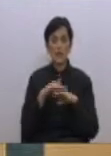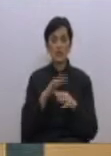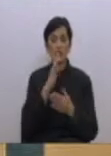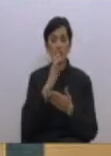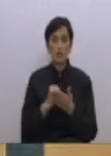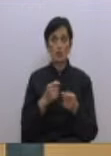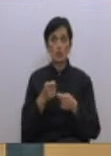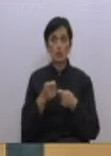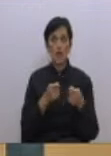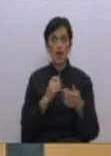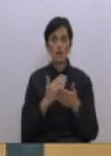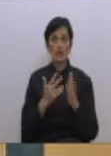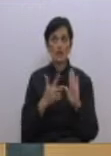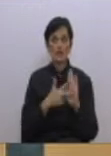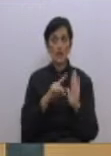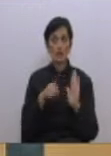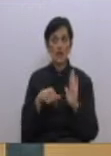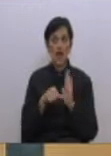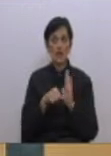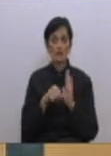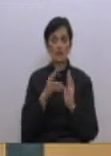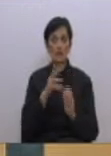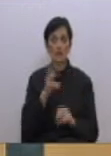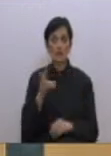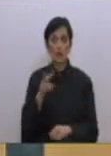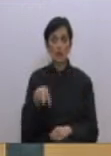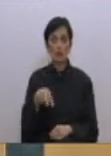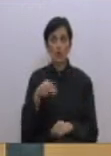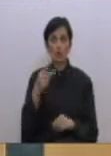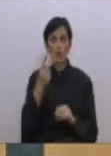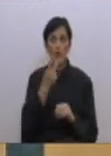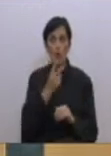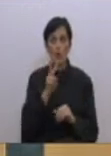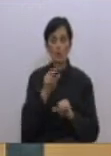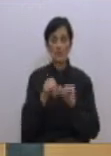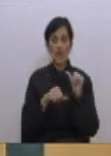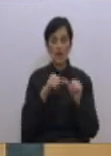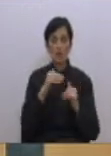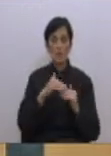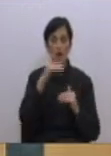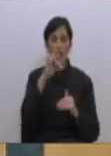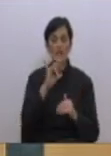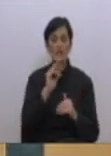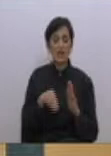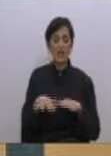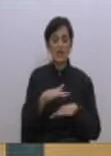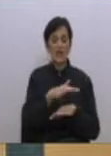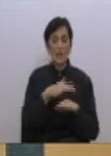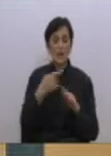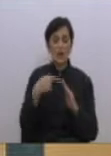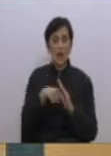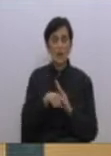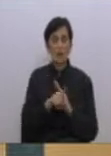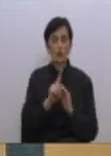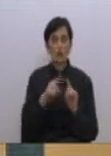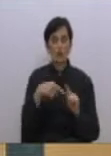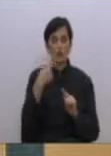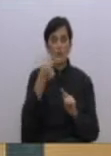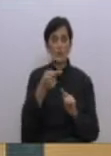რესურსების მართვისში 8.6 მილიონი ლარი. 2022 წელს მაღალი რისკის შემცველი გარემოებებზე